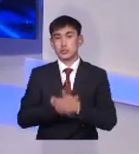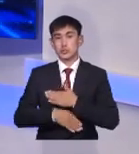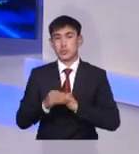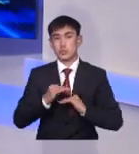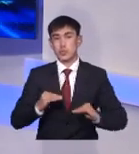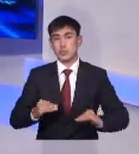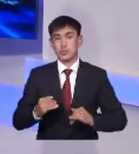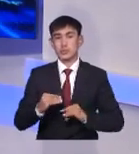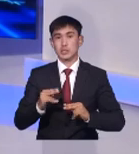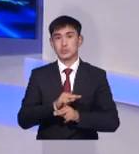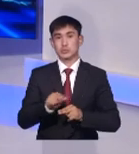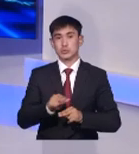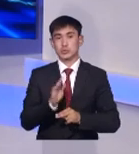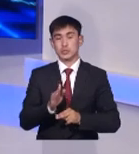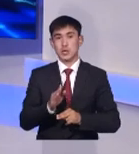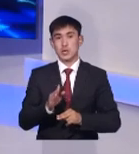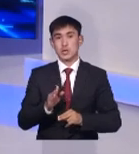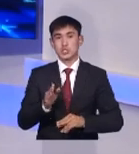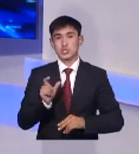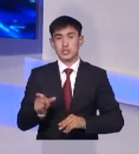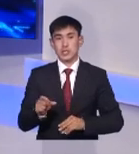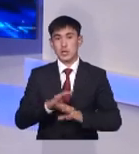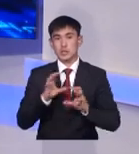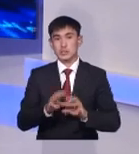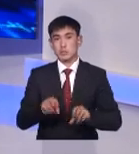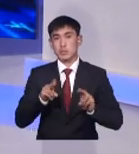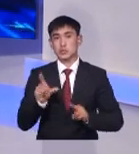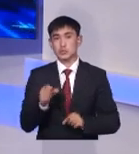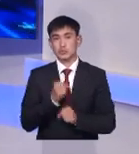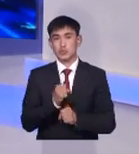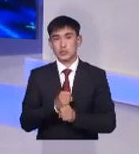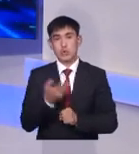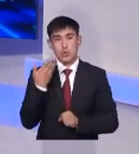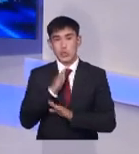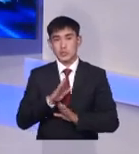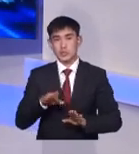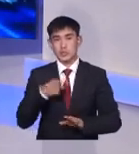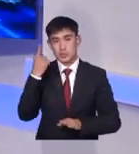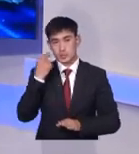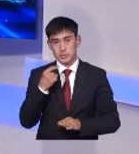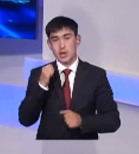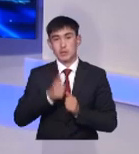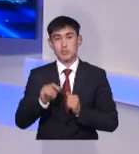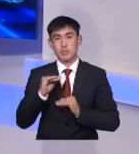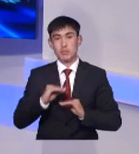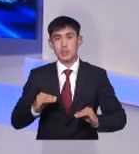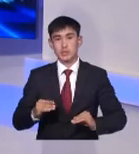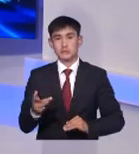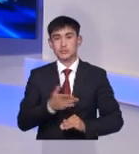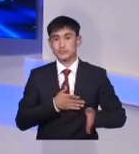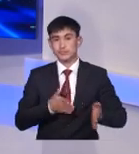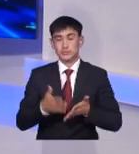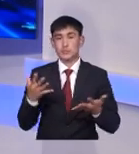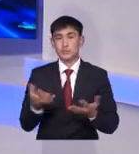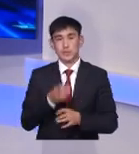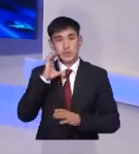шектеулі балаларға қызмет көрсетеді. Қамкөңіл жандарға қарайласатын мамандардың жұмысы оңай емес екен анық. Әр баланың жүрегіне жол тауып,